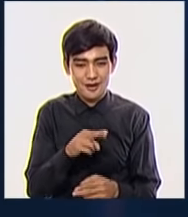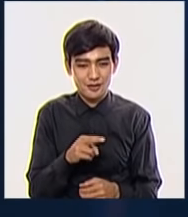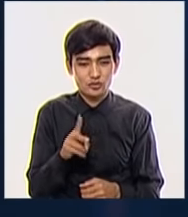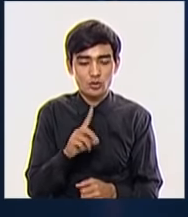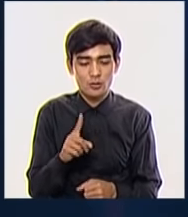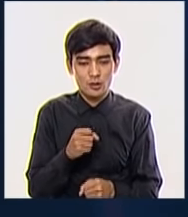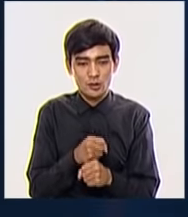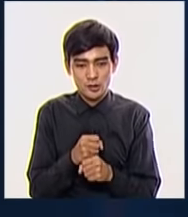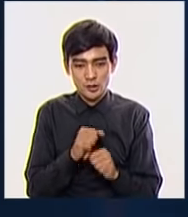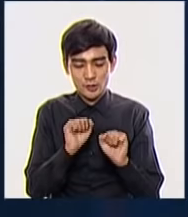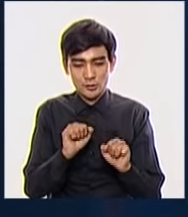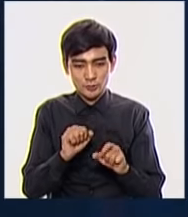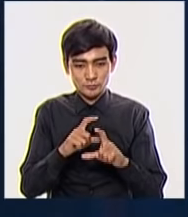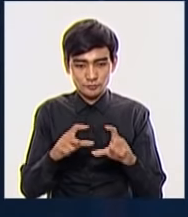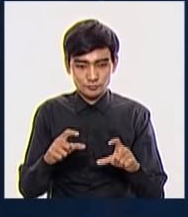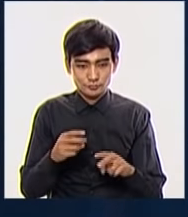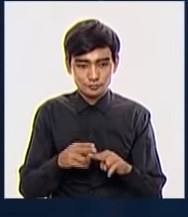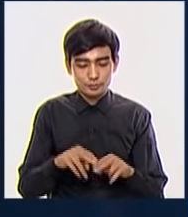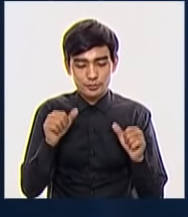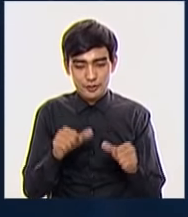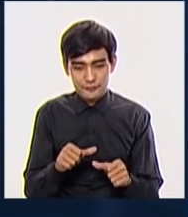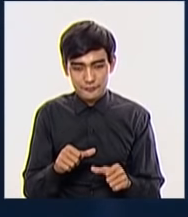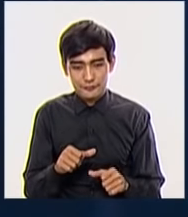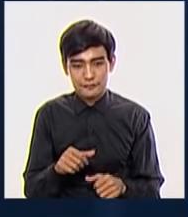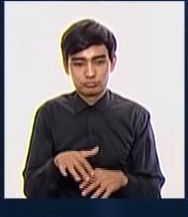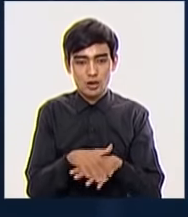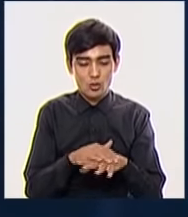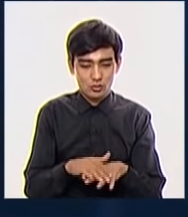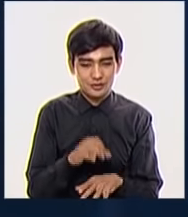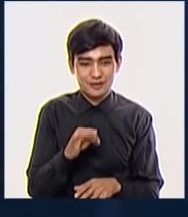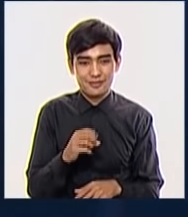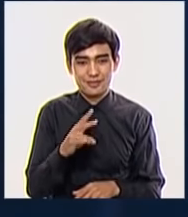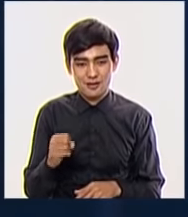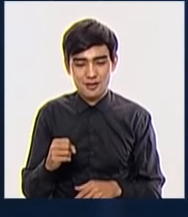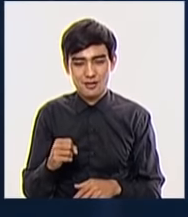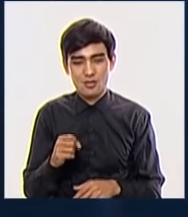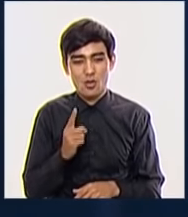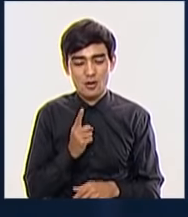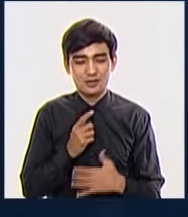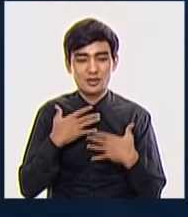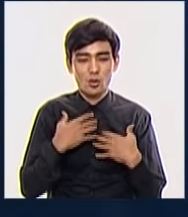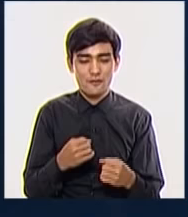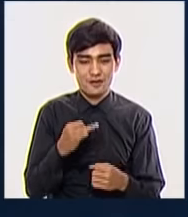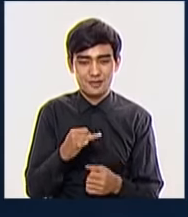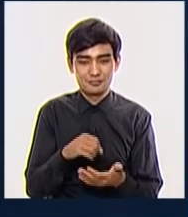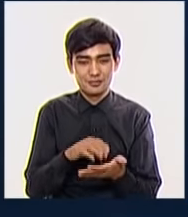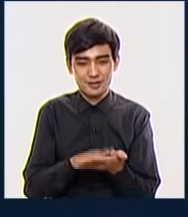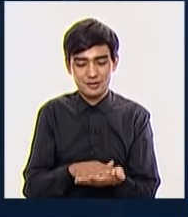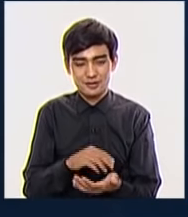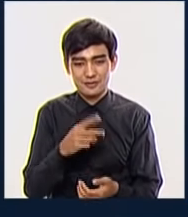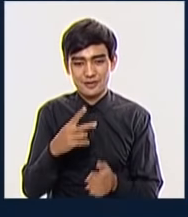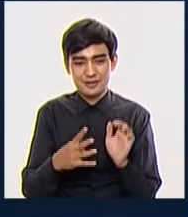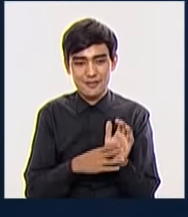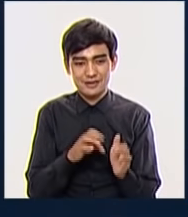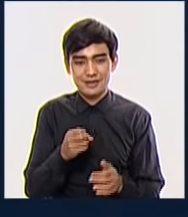чтобы защищать права граждан на охрану здоровья. То есть то, что указано в статье 29